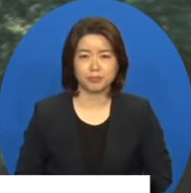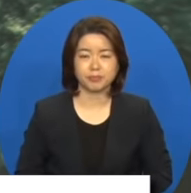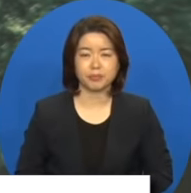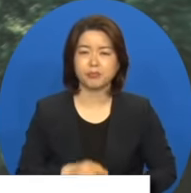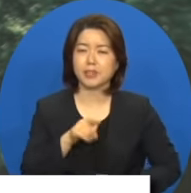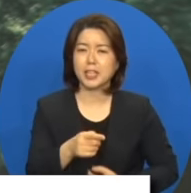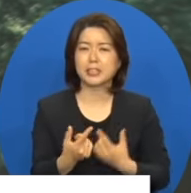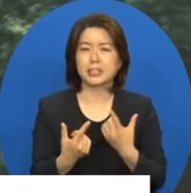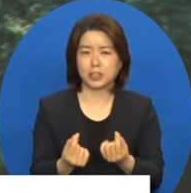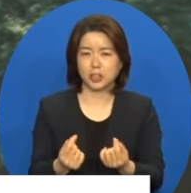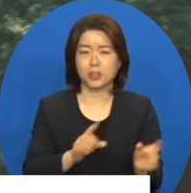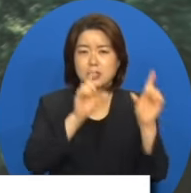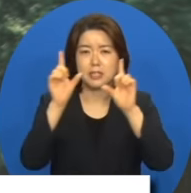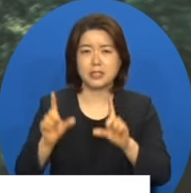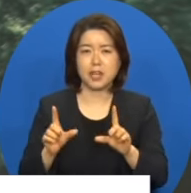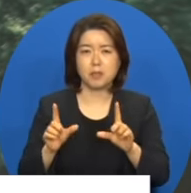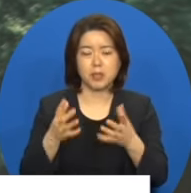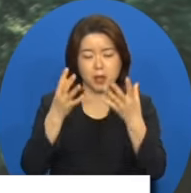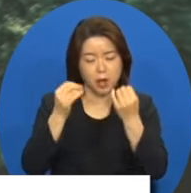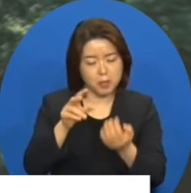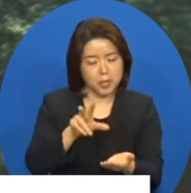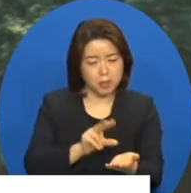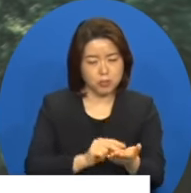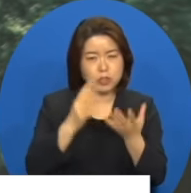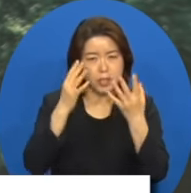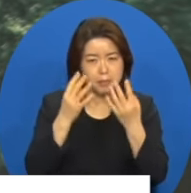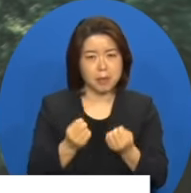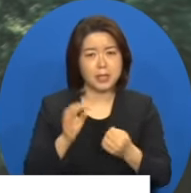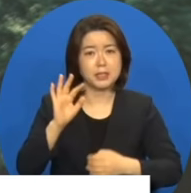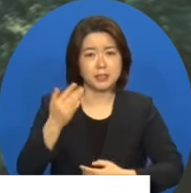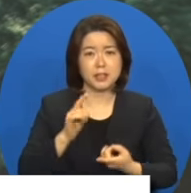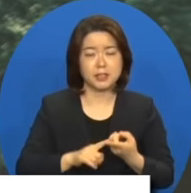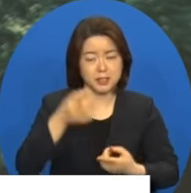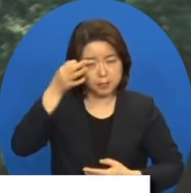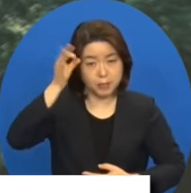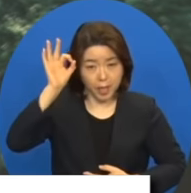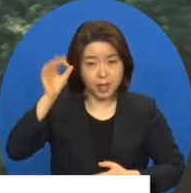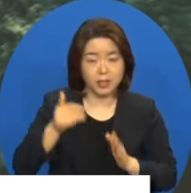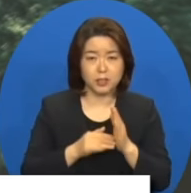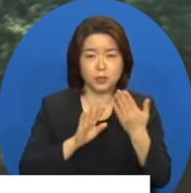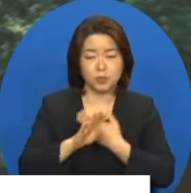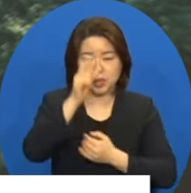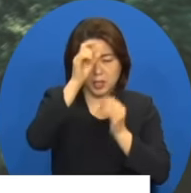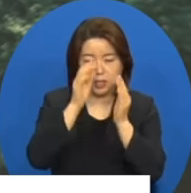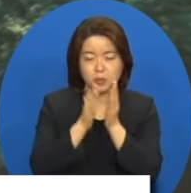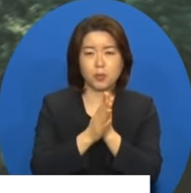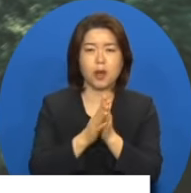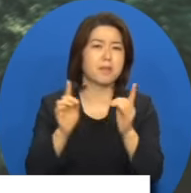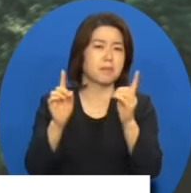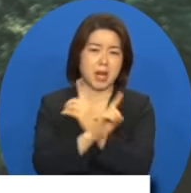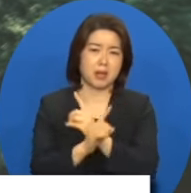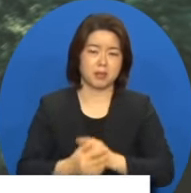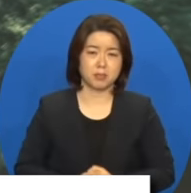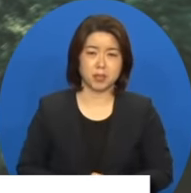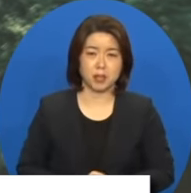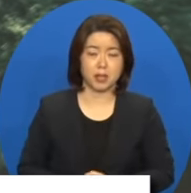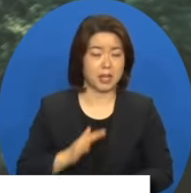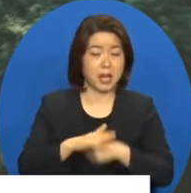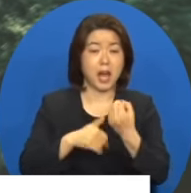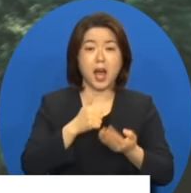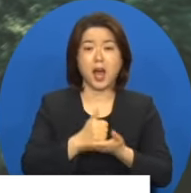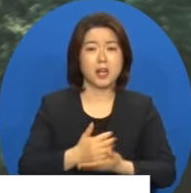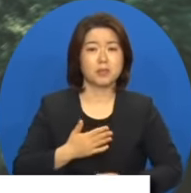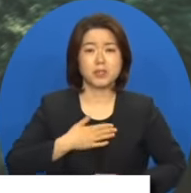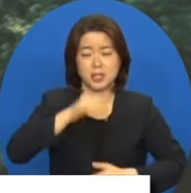그런 삶이 얼마나 문제가 많은가 하는 것을 깨닫고 기도가 바뀌었다 그랬습니다. 하나님 제